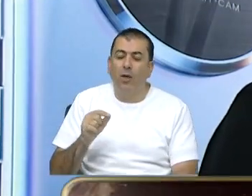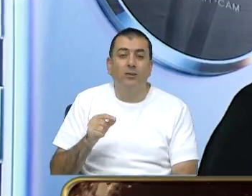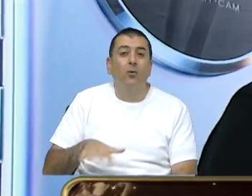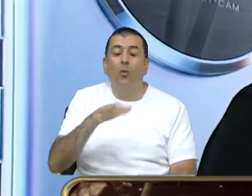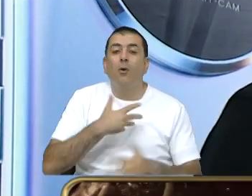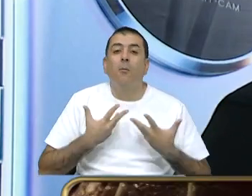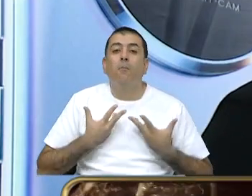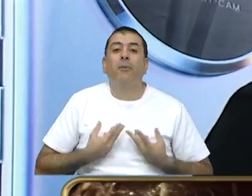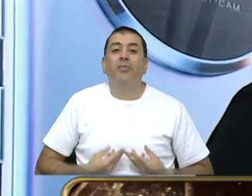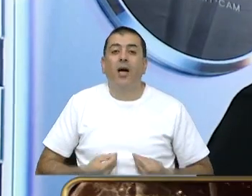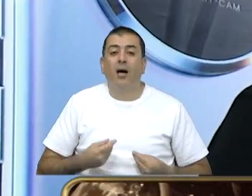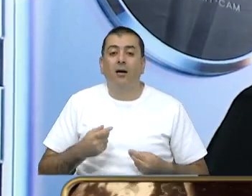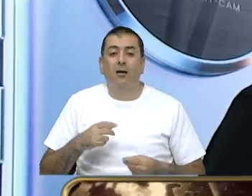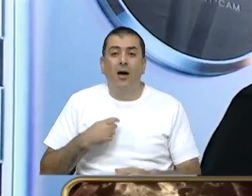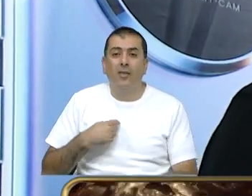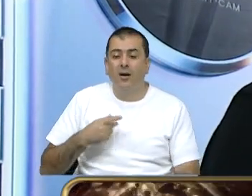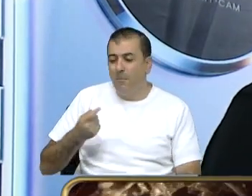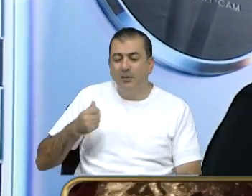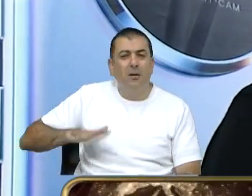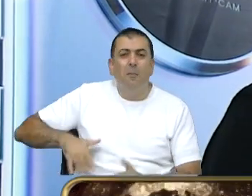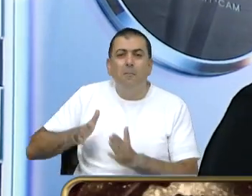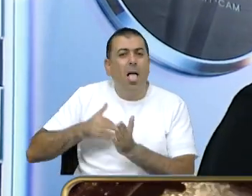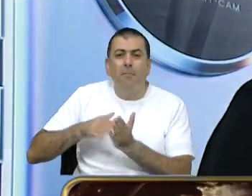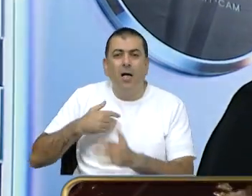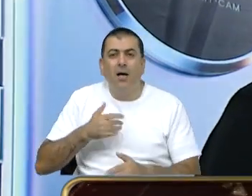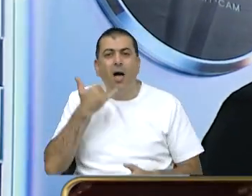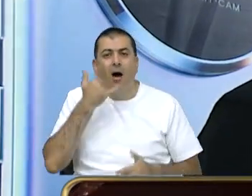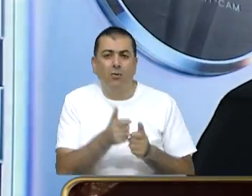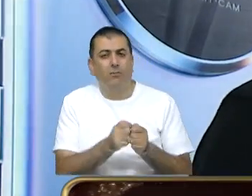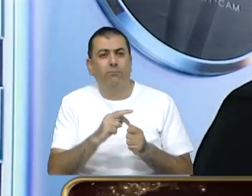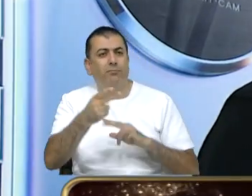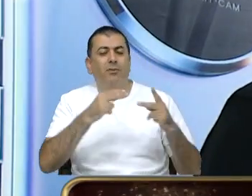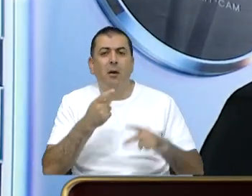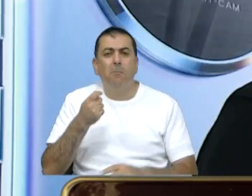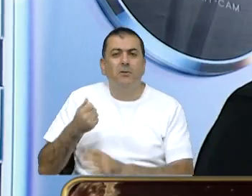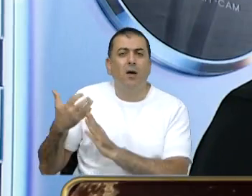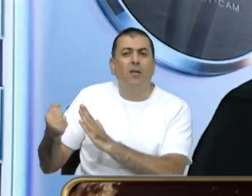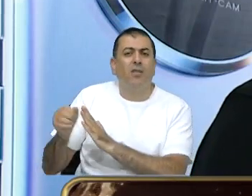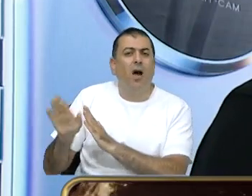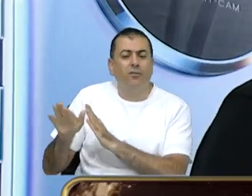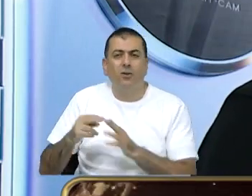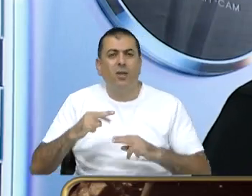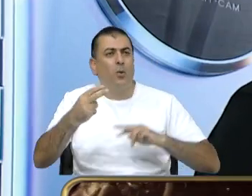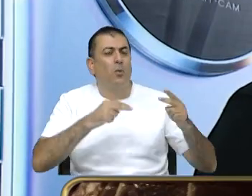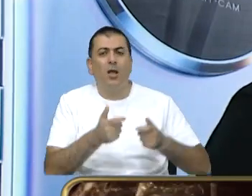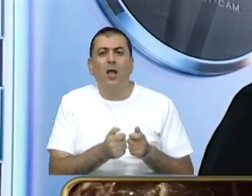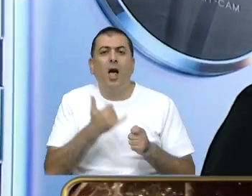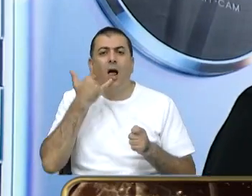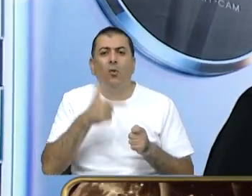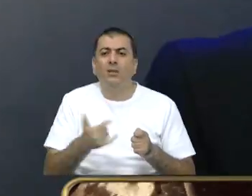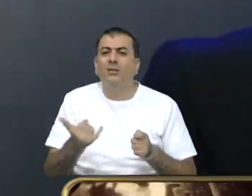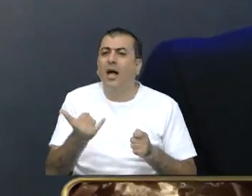بيكون مشاي المصاري بيقدر يشتري اي سلعه بده اياها بطريقه امنه ويحفظ فلوسها على نفس المحفظه وعلى نفس تطبيق البنك